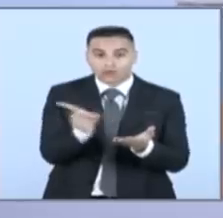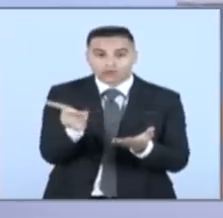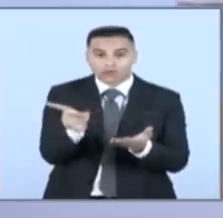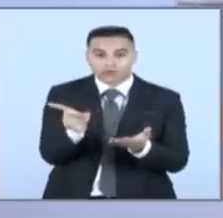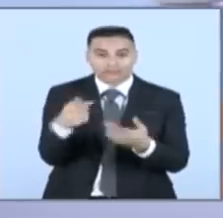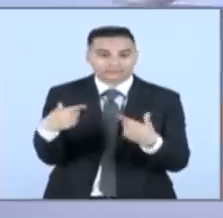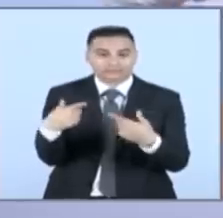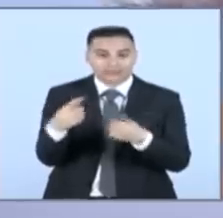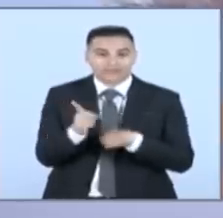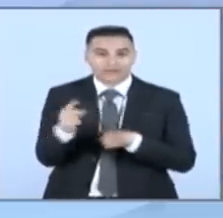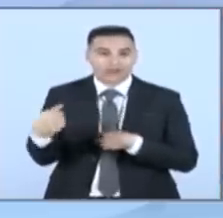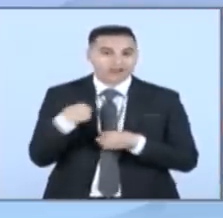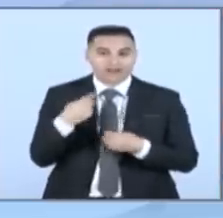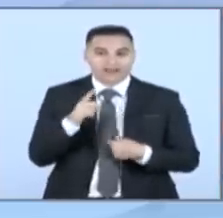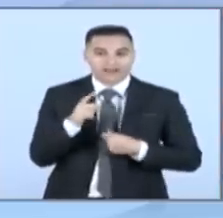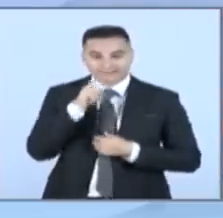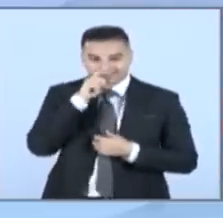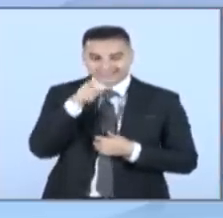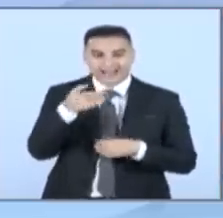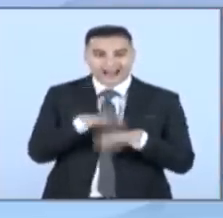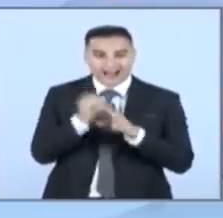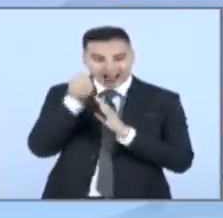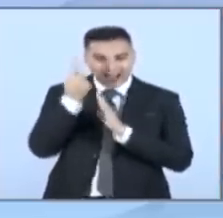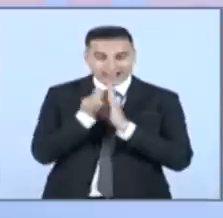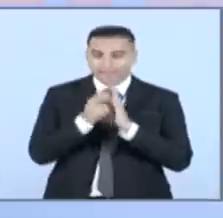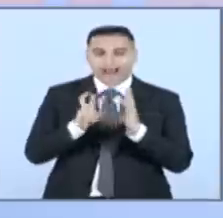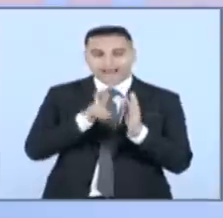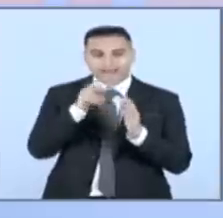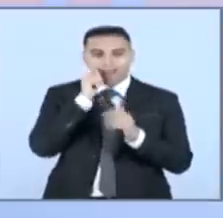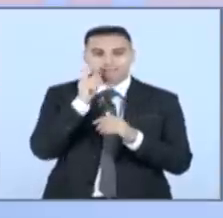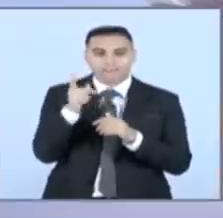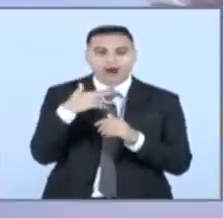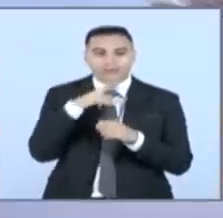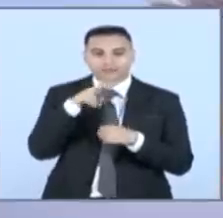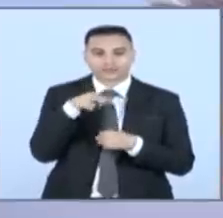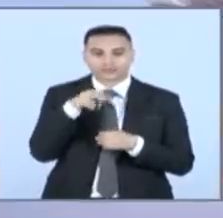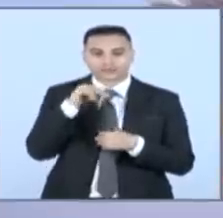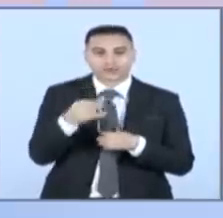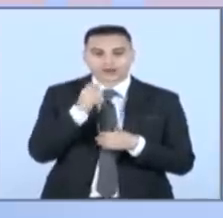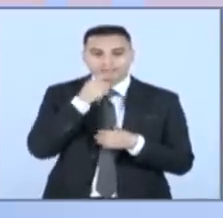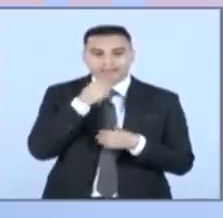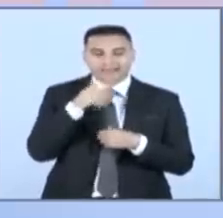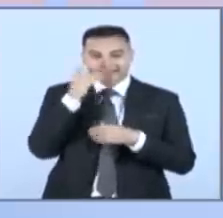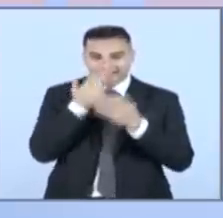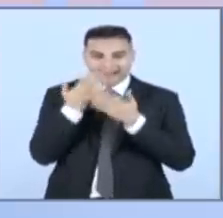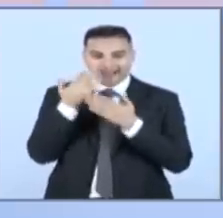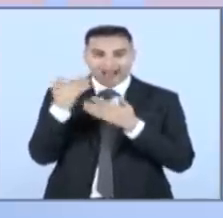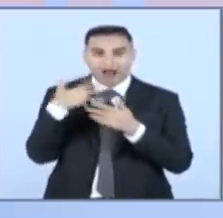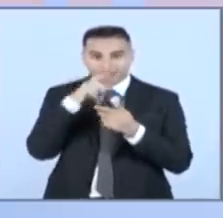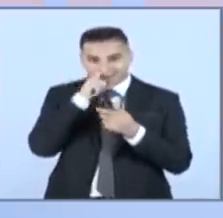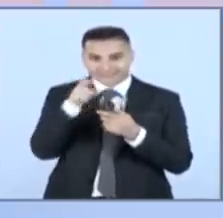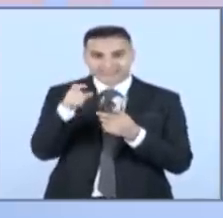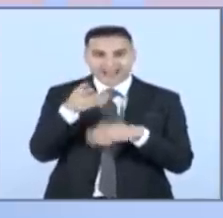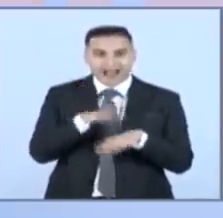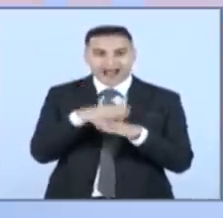الأدب. والله بيدبسني. أنا هدبسها في الأدب. لا إحنا نسأل باباك، إمتى الجوكر؟ تاريخ إن شاء الله. هو عايز يدبس موجة في